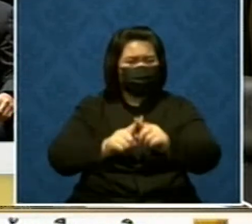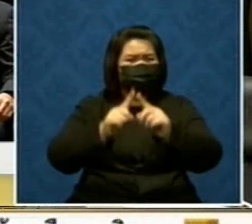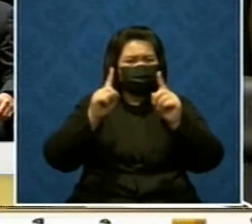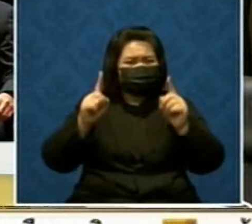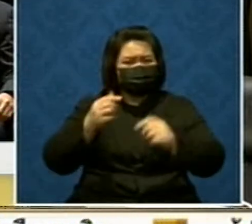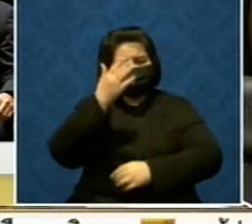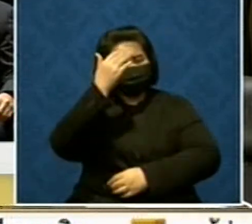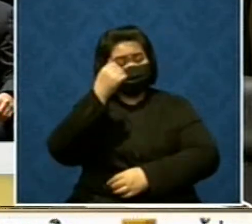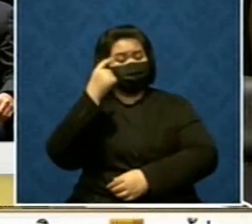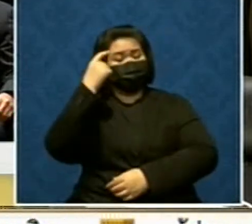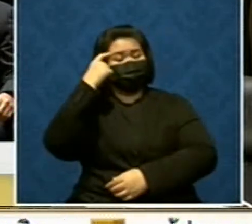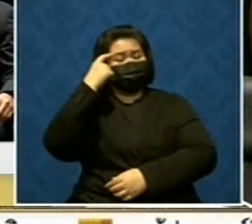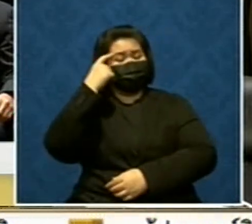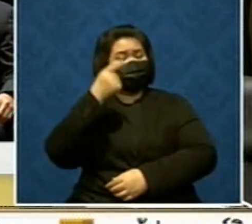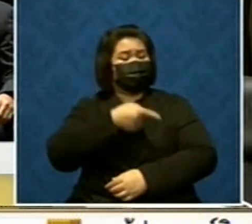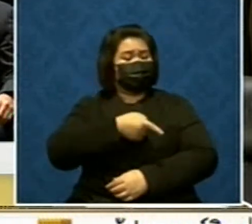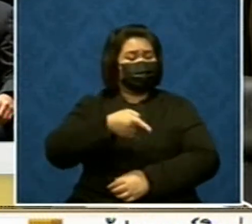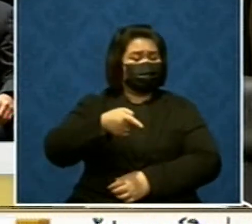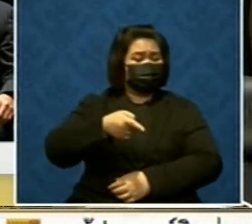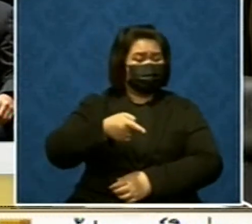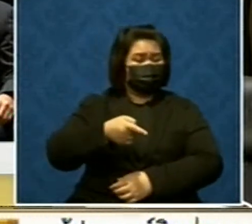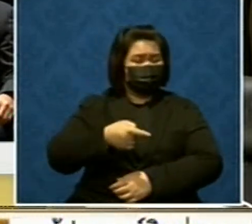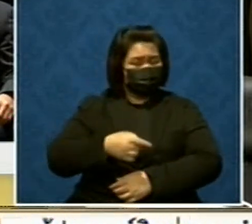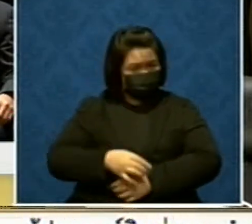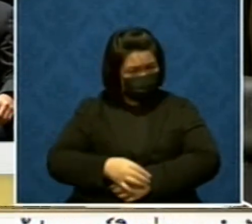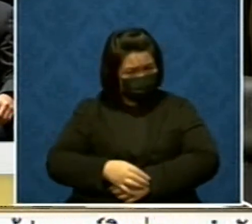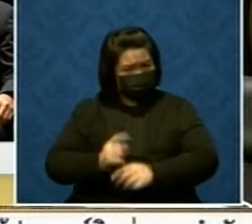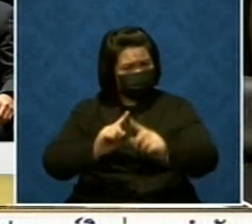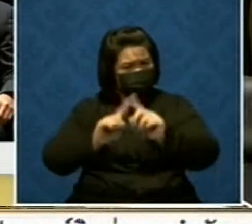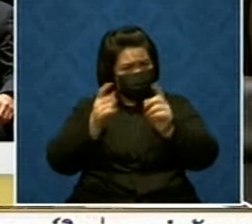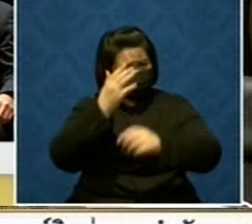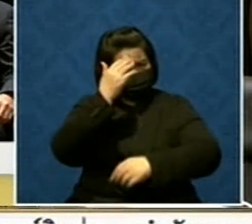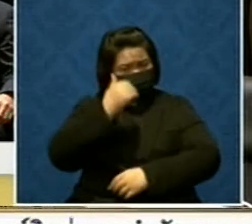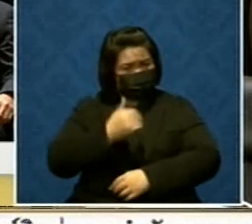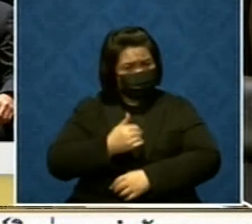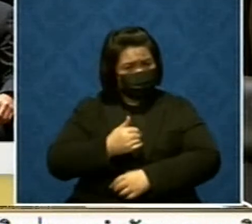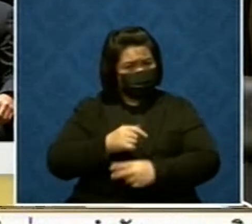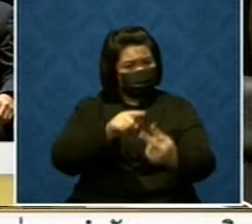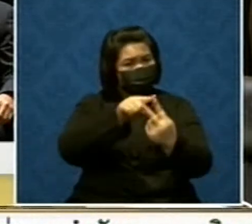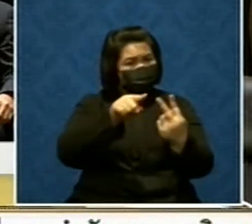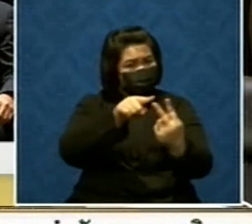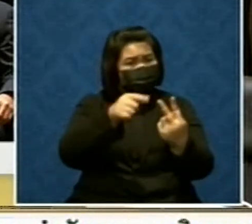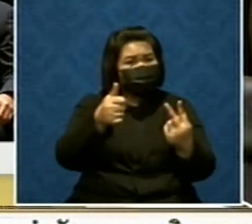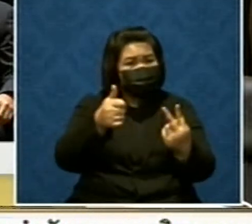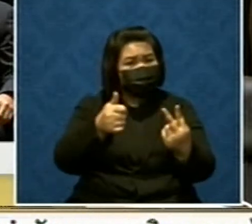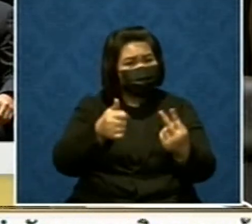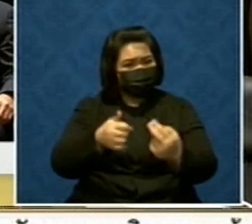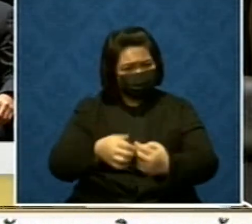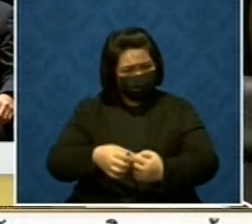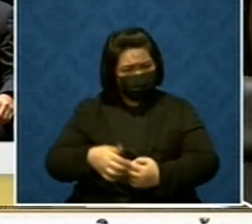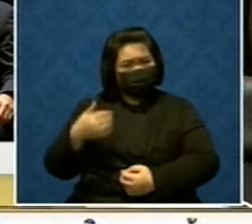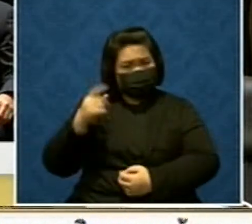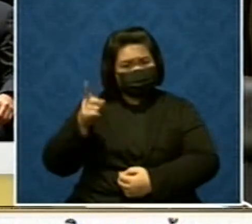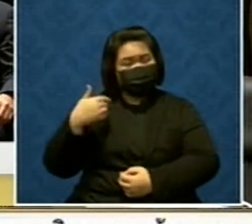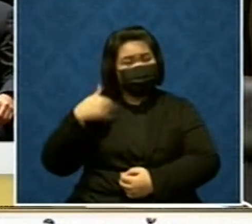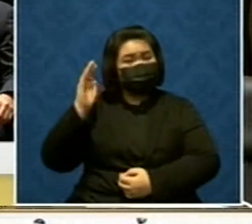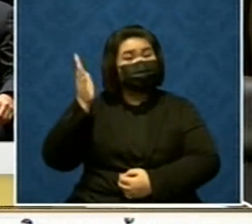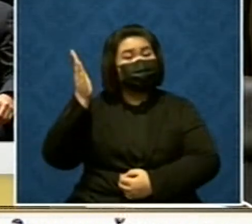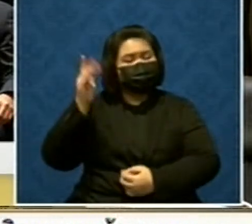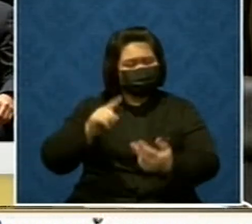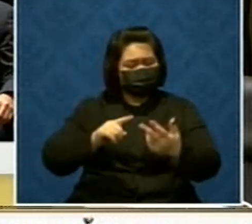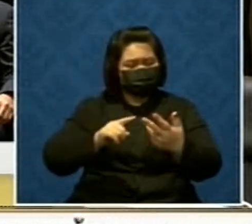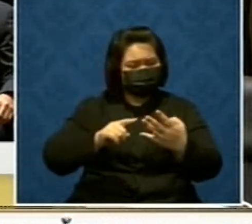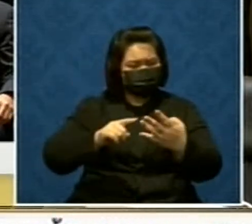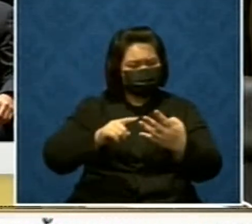บังเอิญขนาดนั้นน่ะทำไมมันบังเอิญขนาดนั้นน่ะได้ทั้ง2 คนเลยดีไม่เอาพี่ชายมาอีกคนเอาน้องชายมาแ